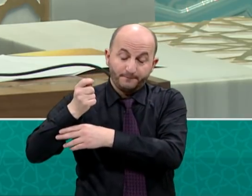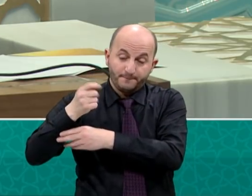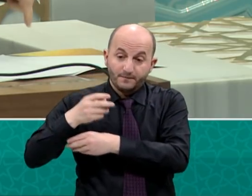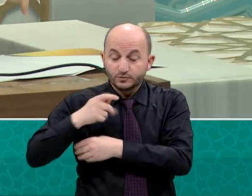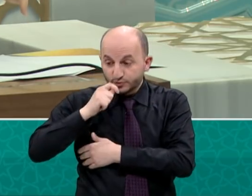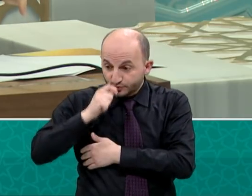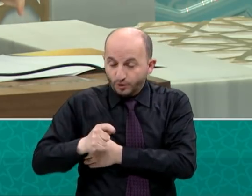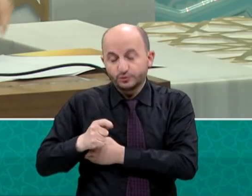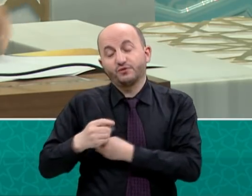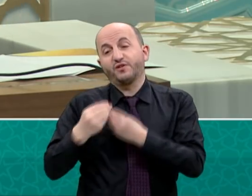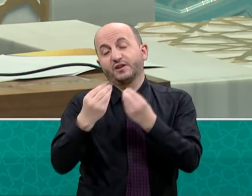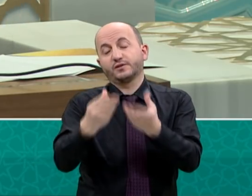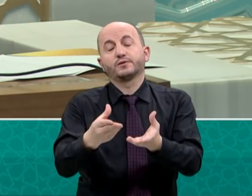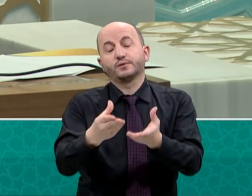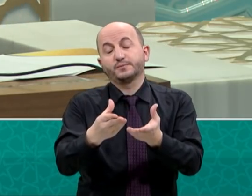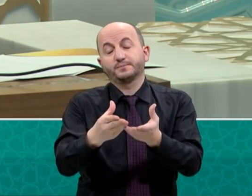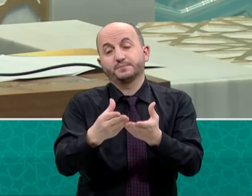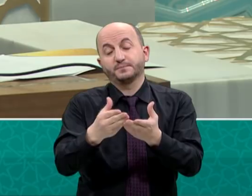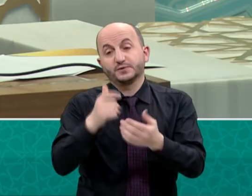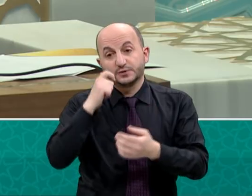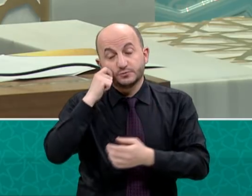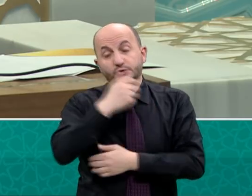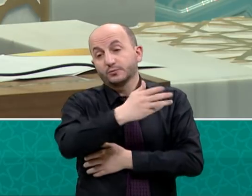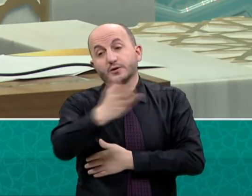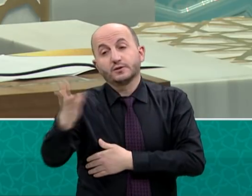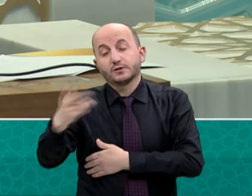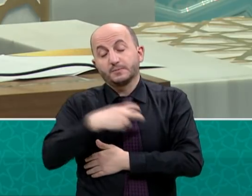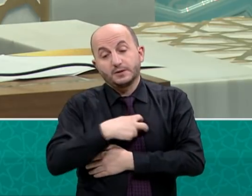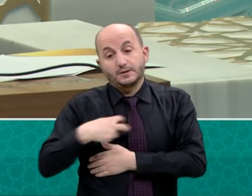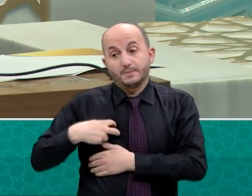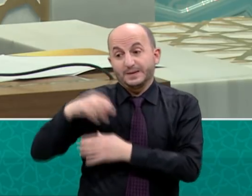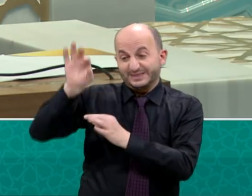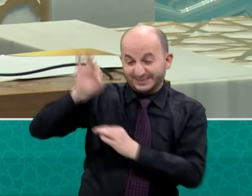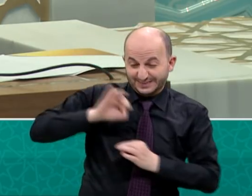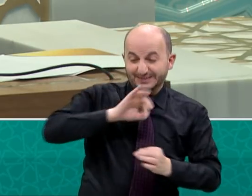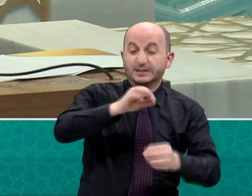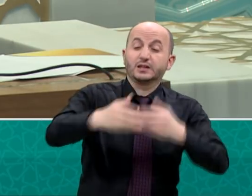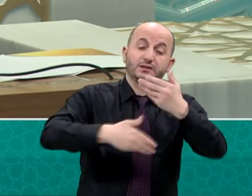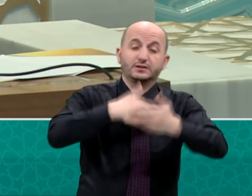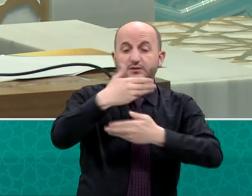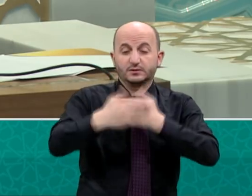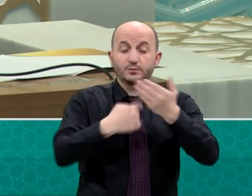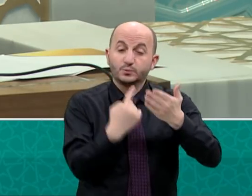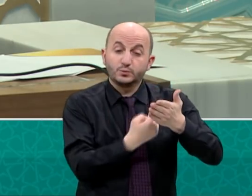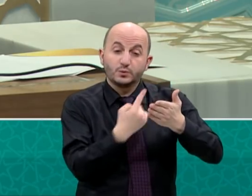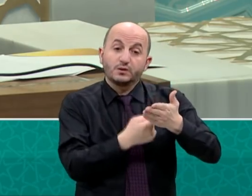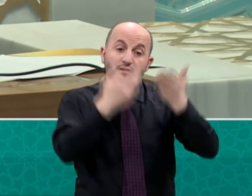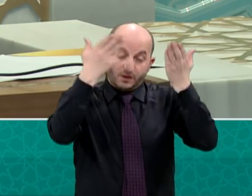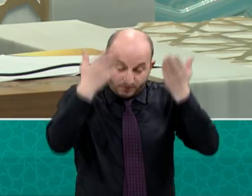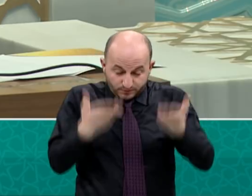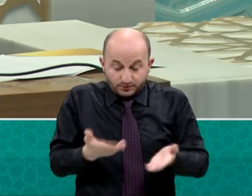verdikleri misak, biz müminlerin de peygamberlerin getirdikleri bu vahyi kabul